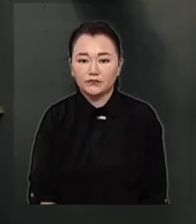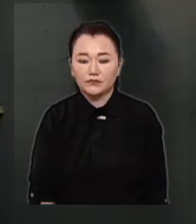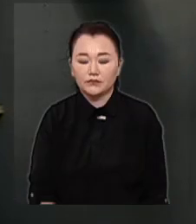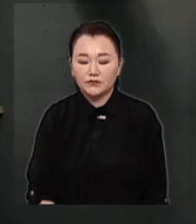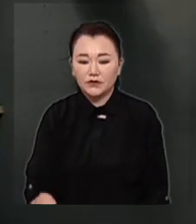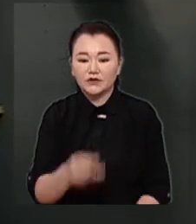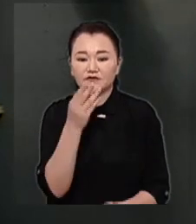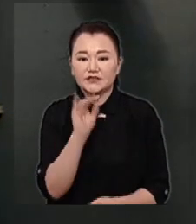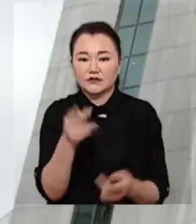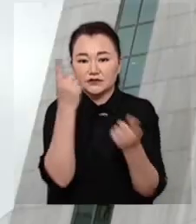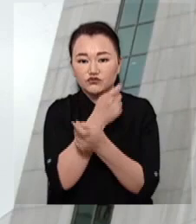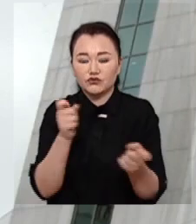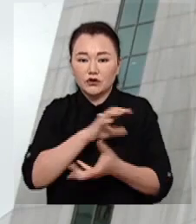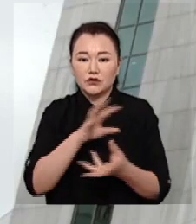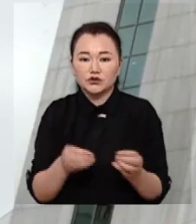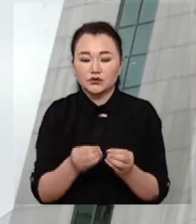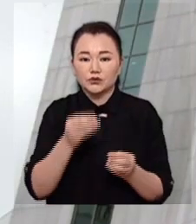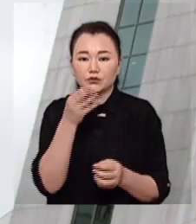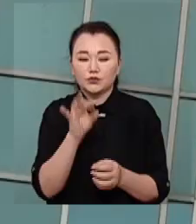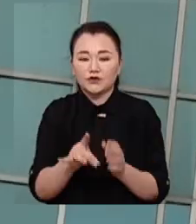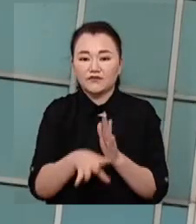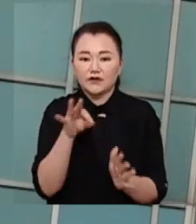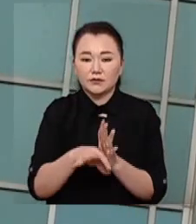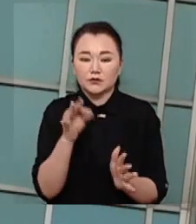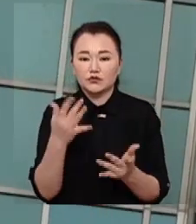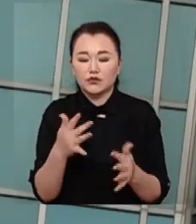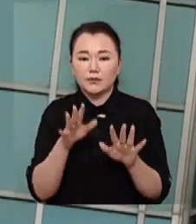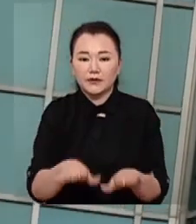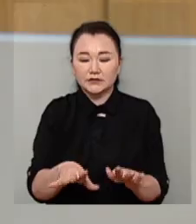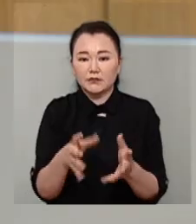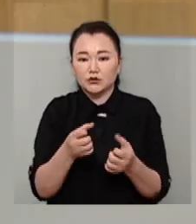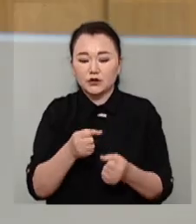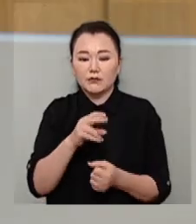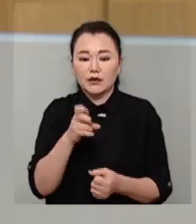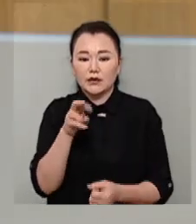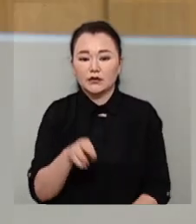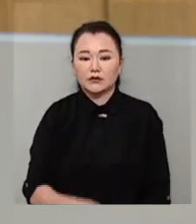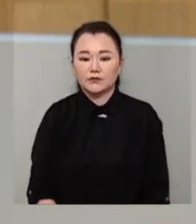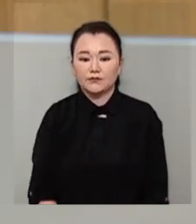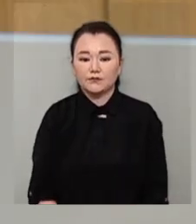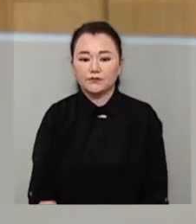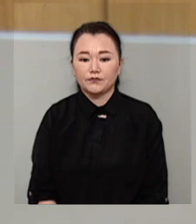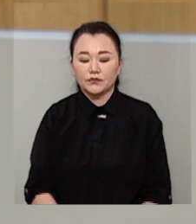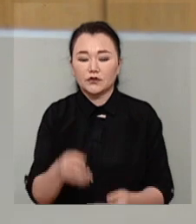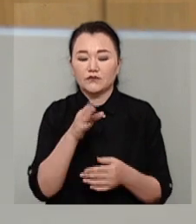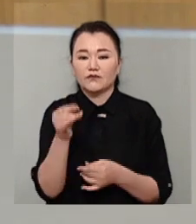В ЦИК озвучили окончательные итоги выборов. Сколько мест в Мажилисе получили партии?